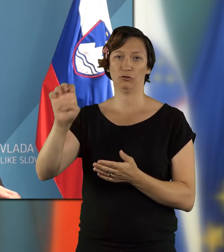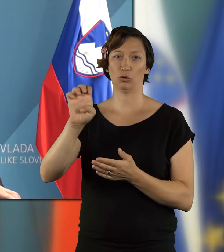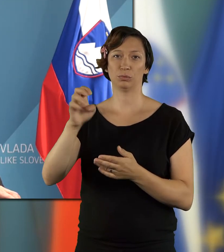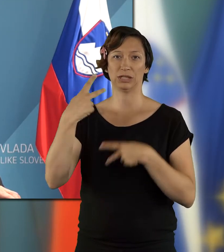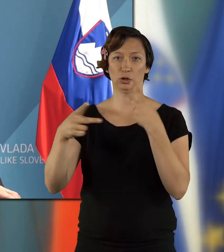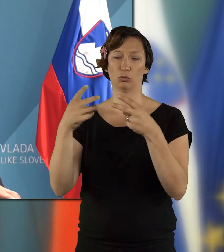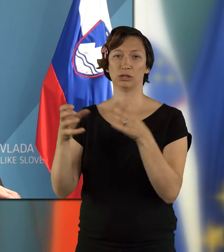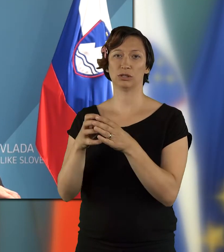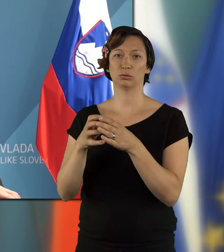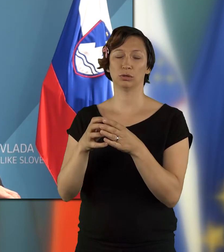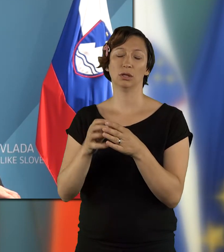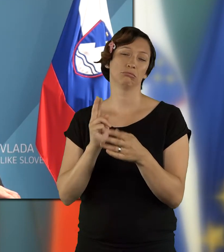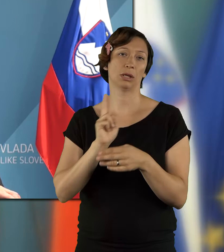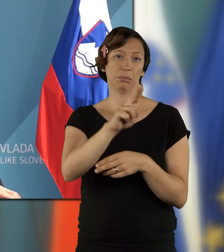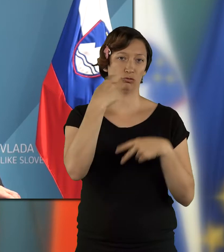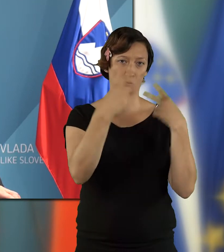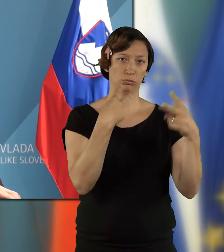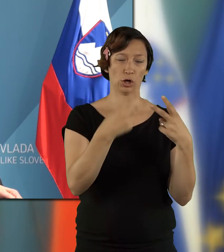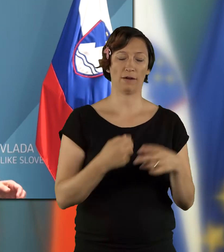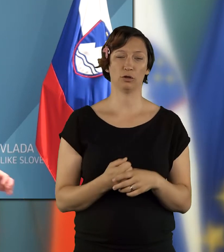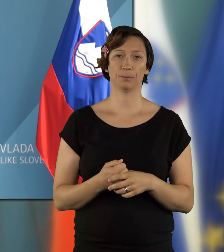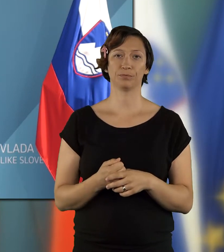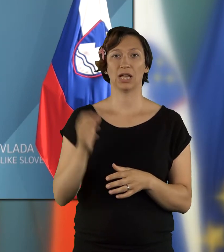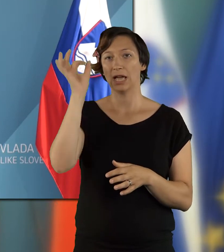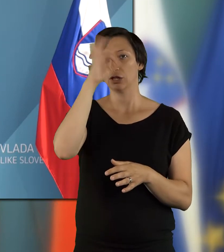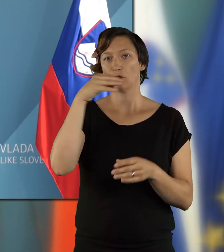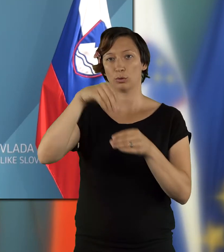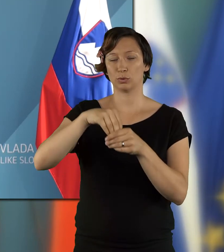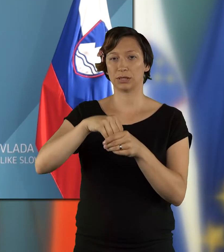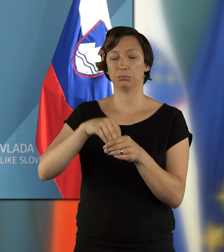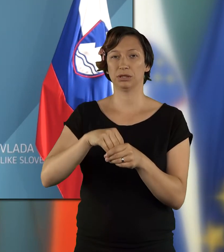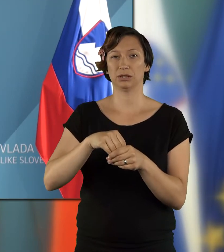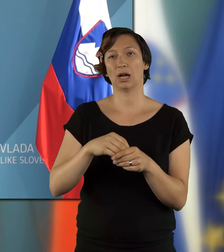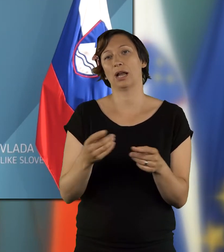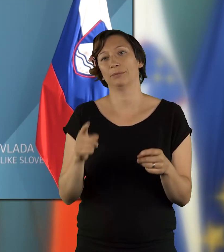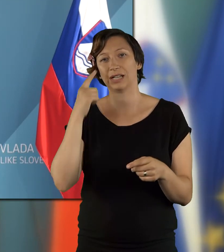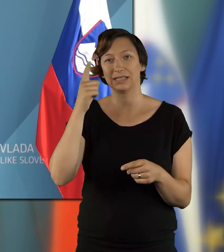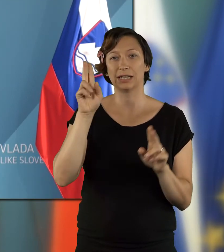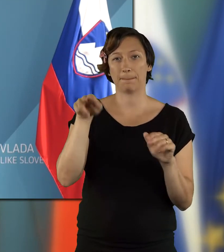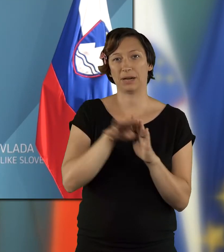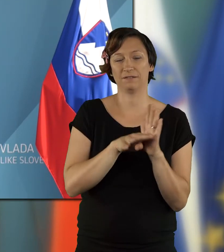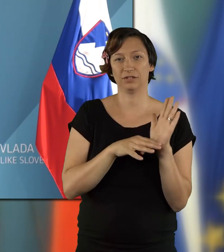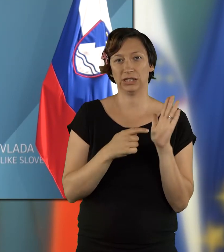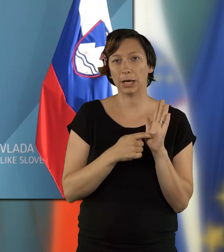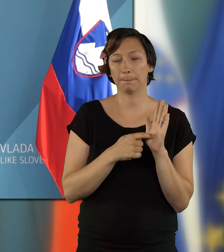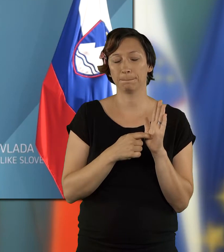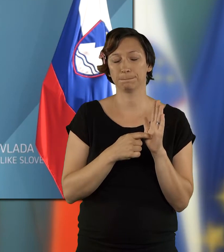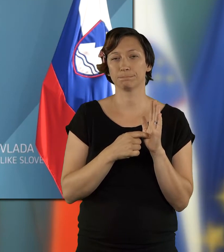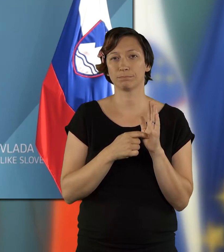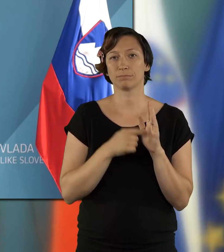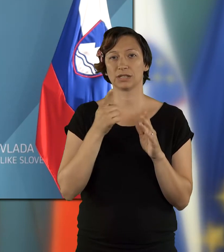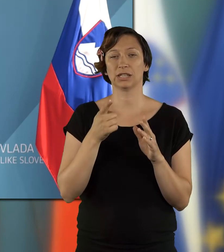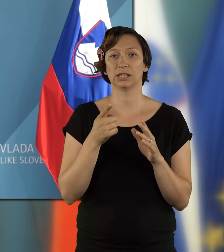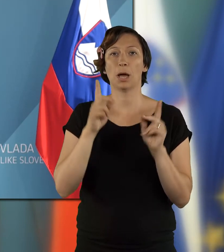Evropski komisiji v nadaljnjo obravnavo. Žal je vsebina oziroma glede na pravila, ki